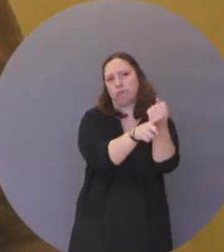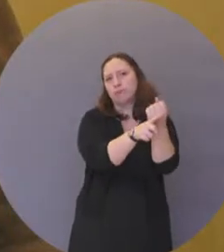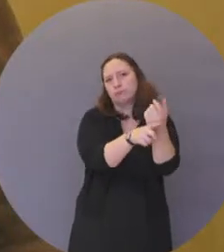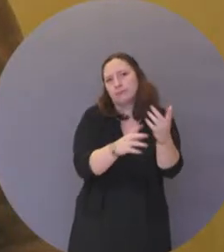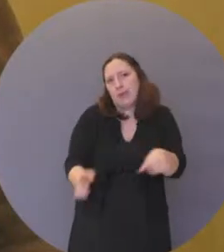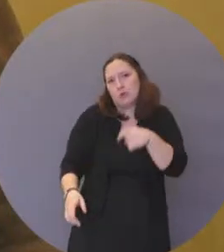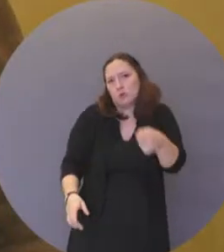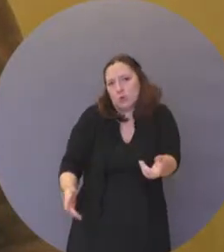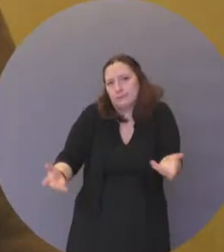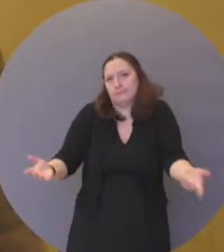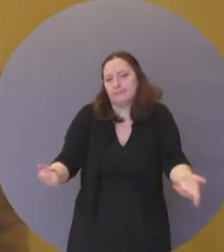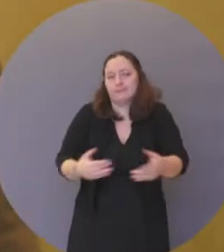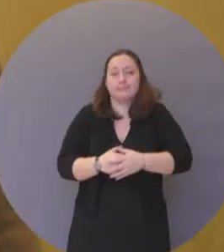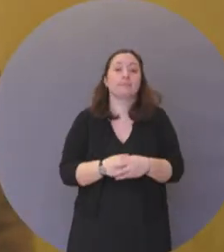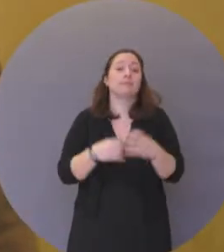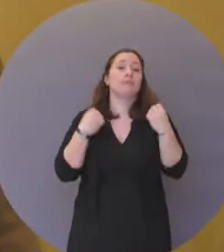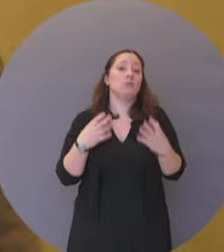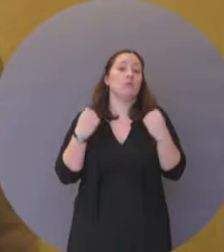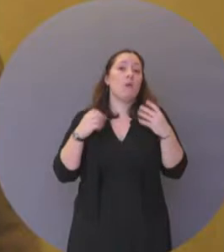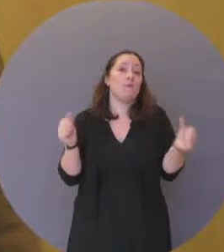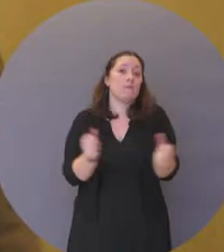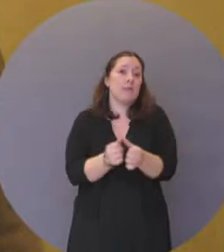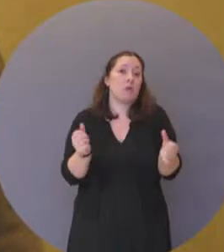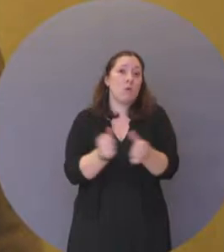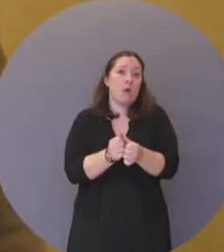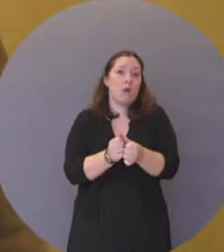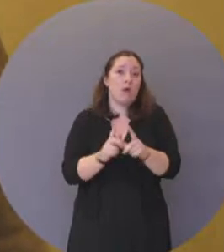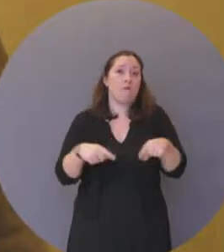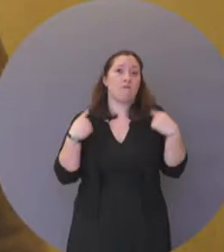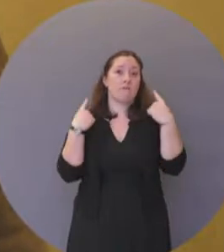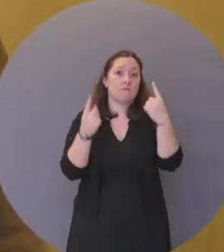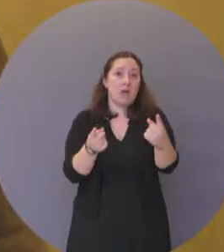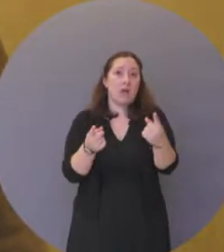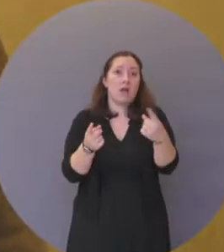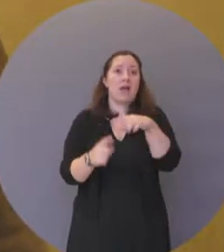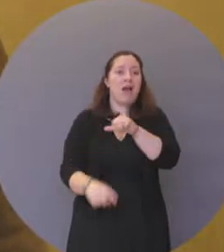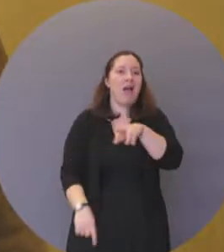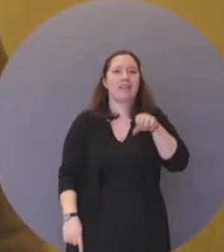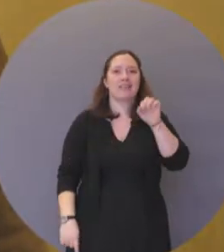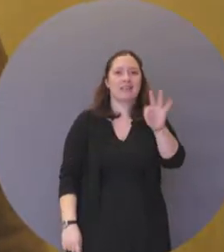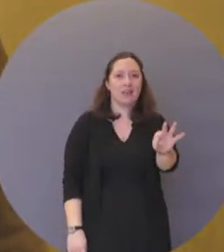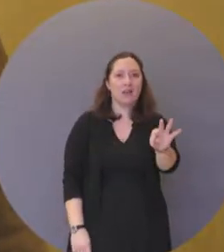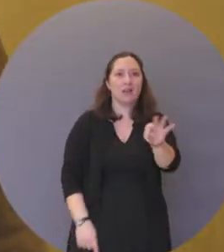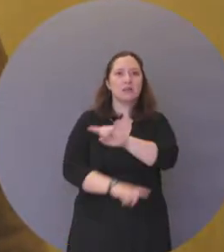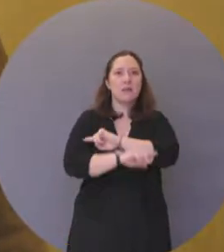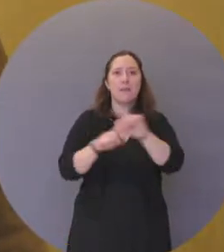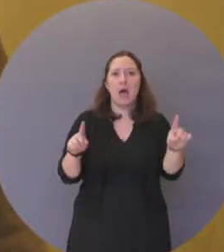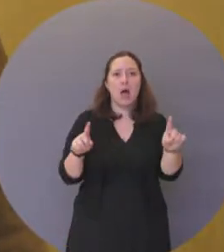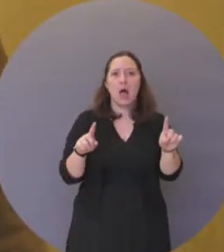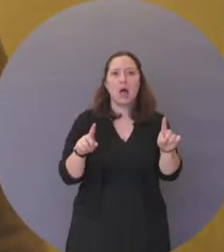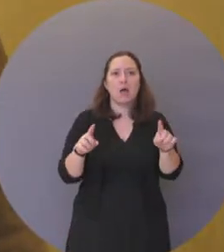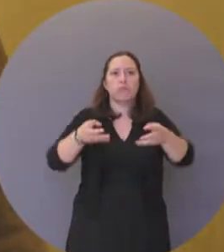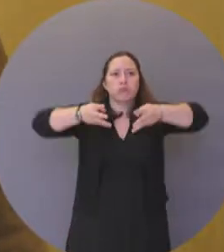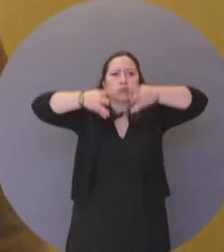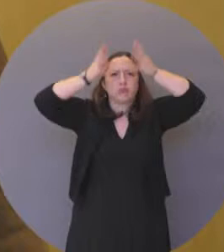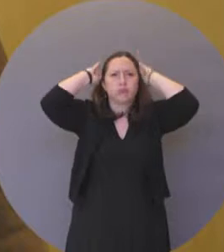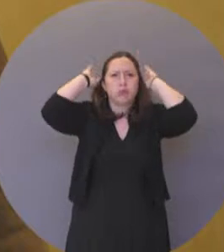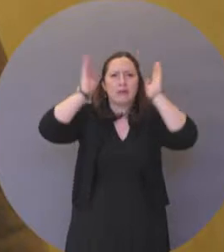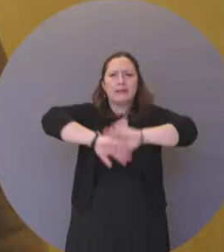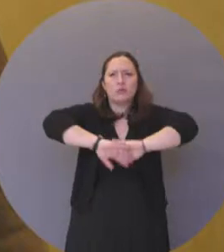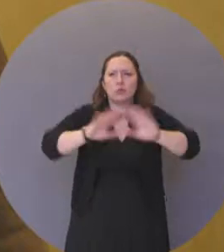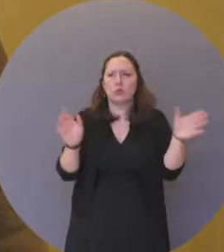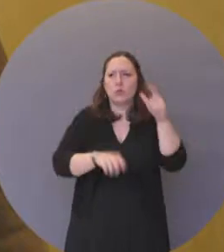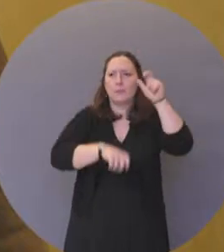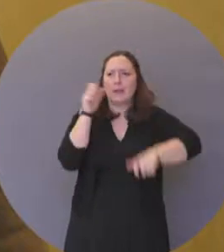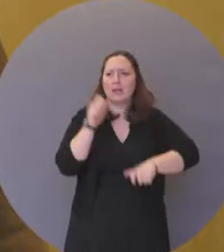que ça nous arrive fréquemment d'aller aussi sur les adres une zone c'est pas seulement un endroit fait avec des punk à chien c'est aussi beaucoup de militants qui vont